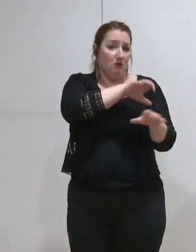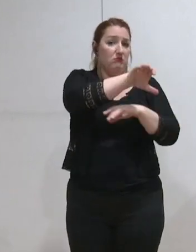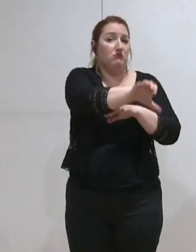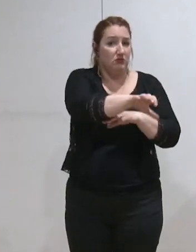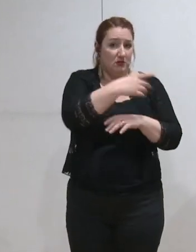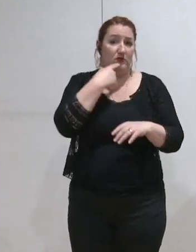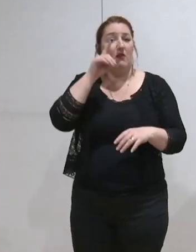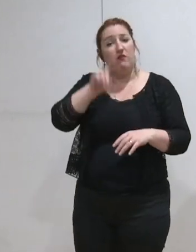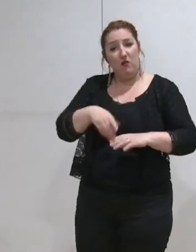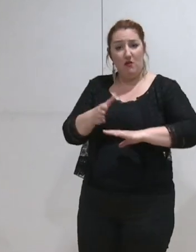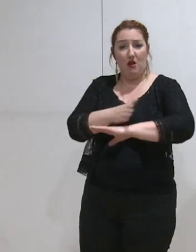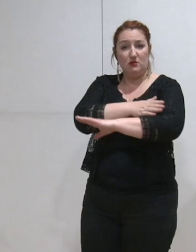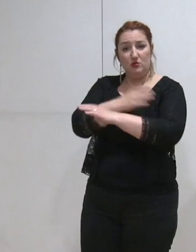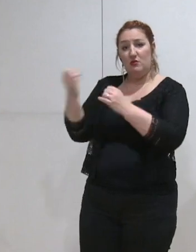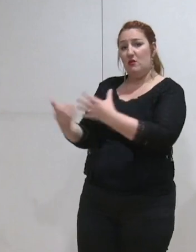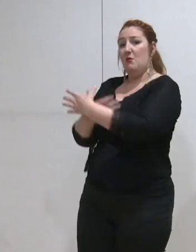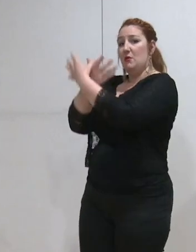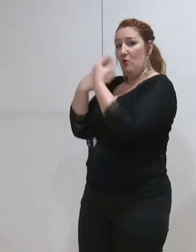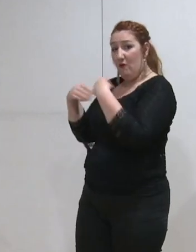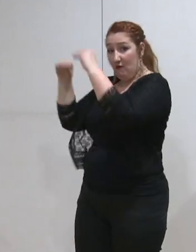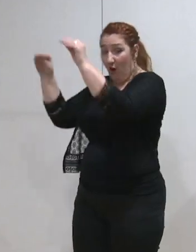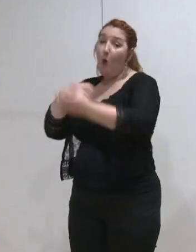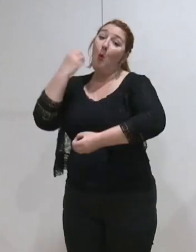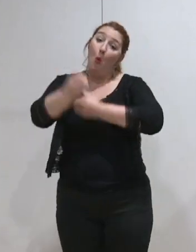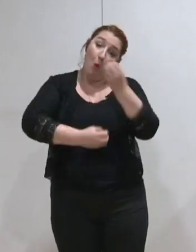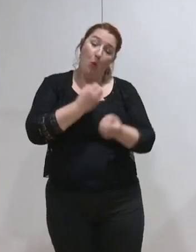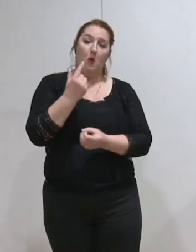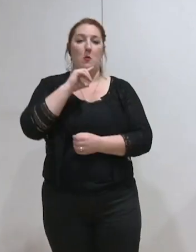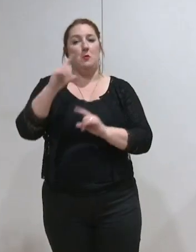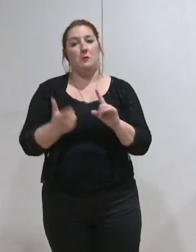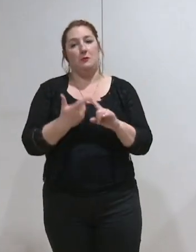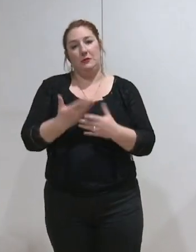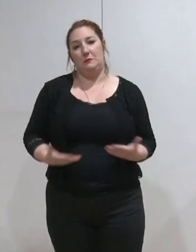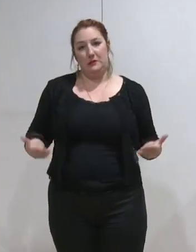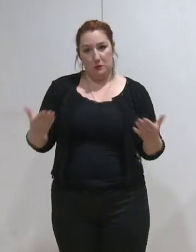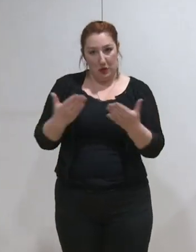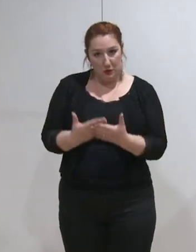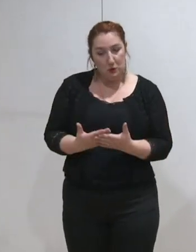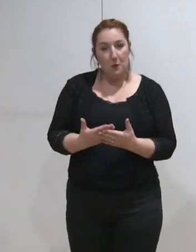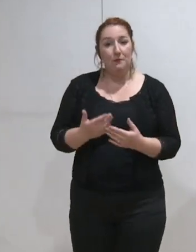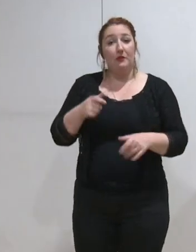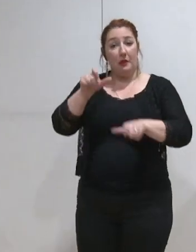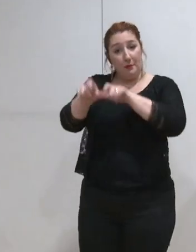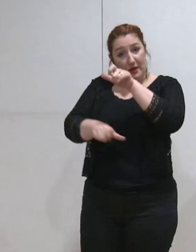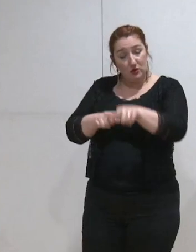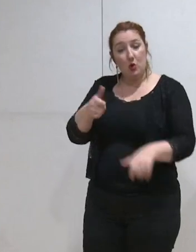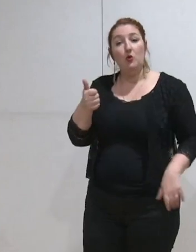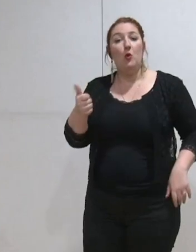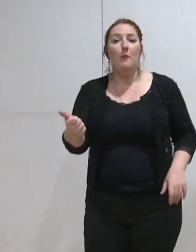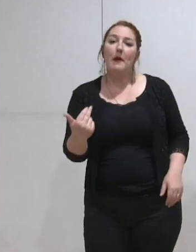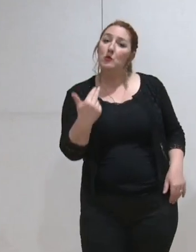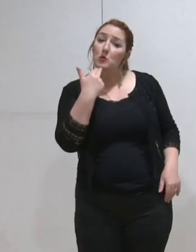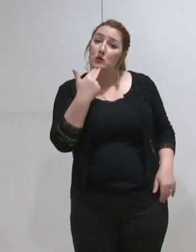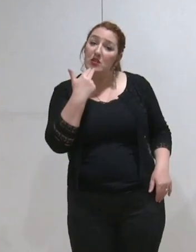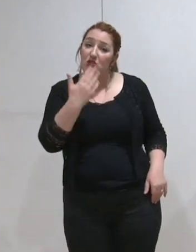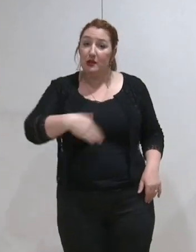actions à la Métro et le deuxième cas c'est lorsque c'est une lorsque ce sont les usagers eux-mêmes qui par leurs